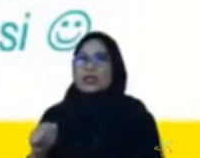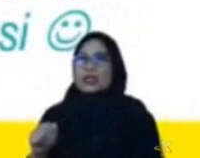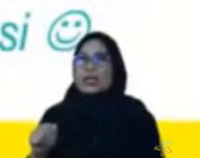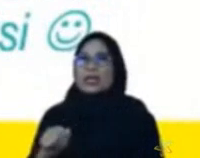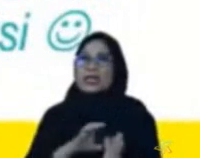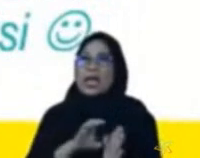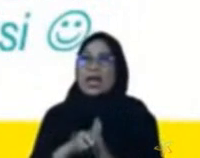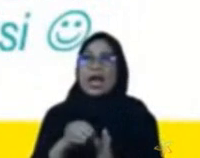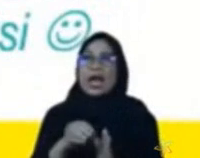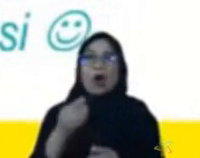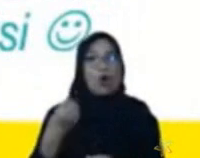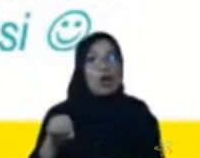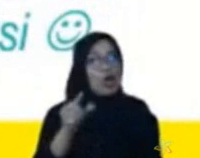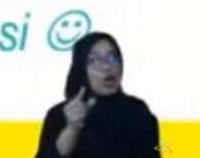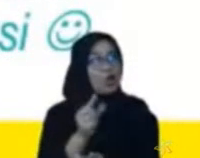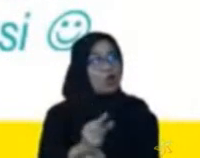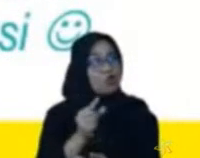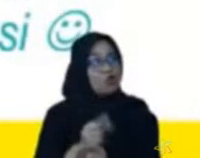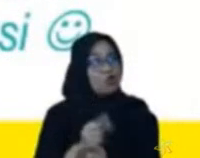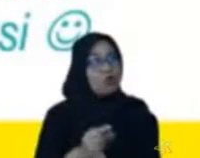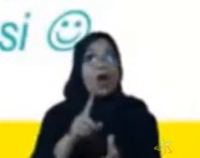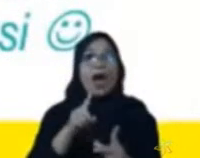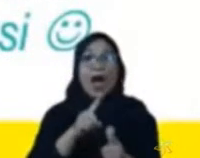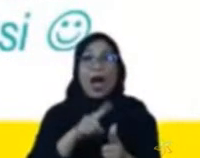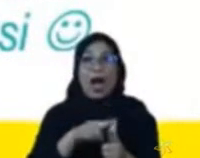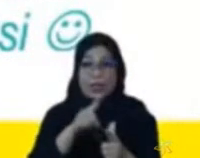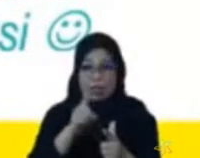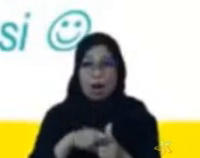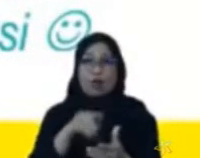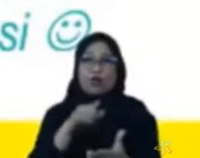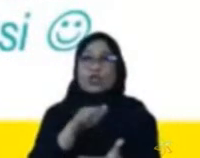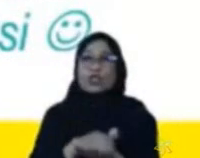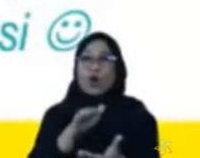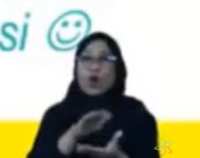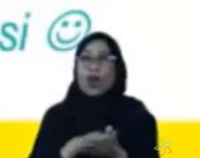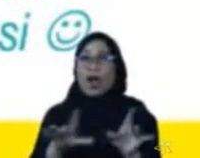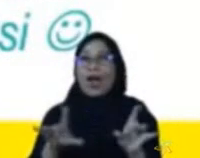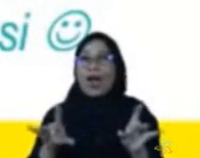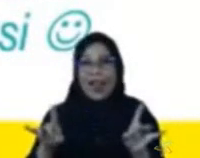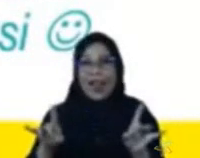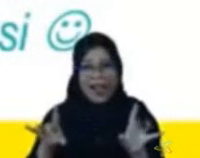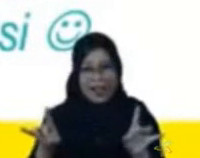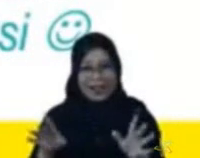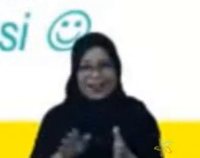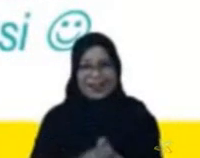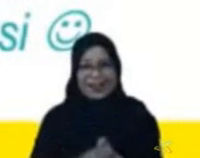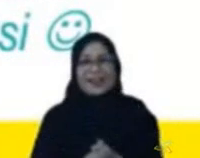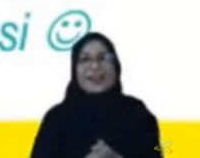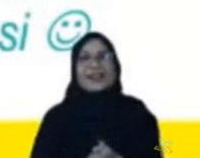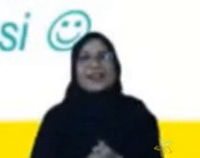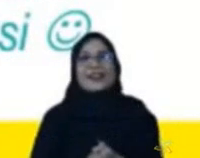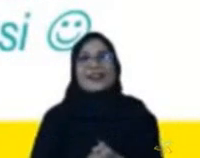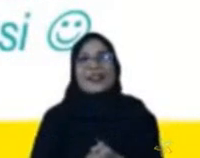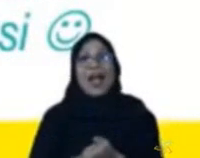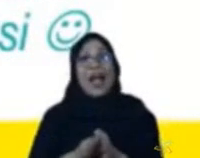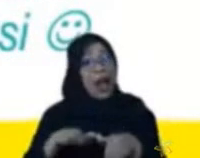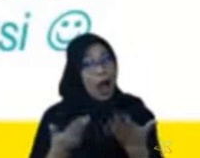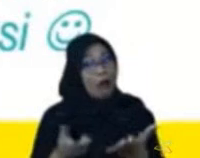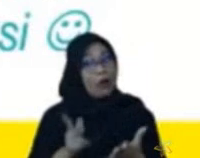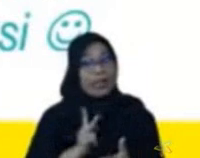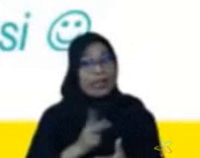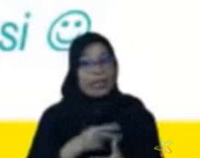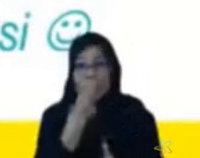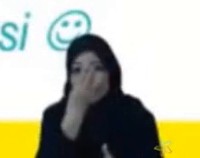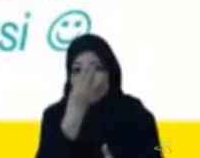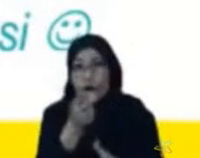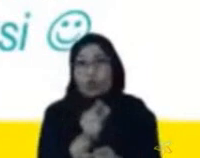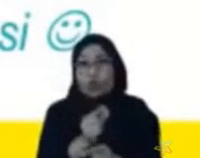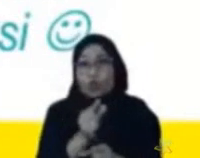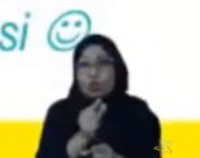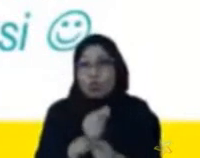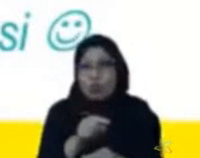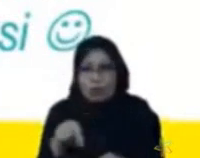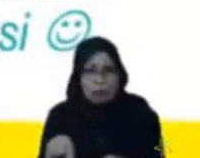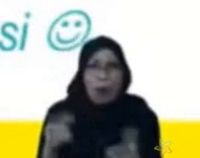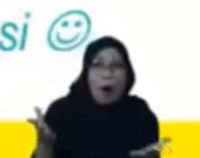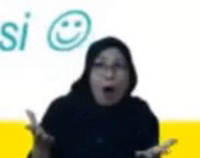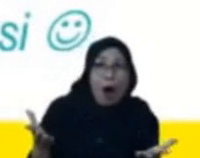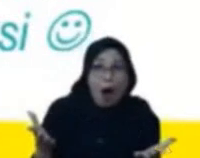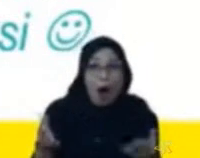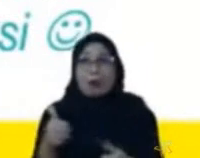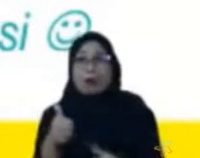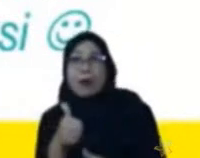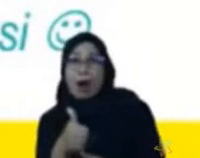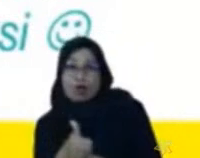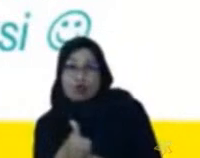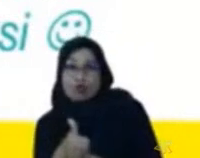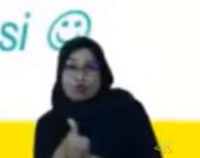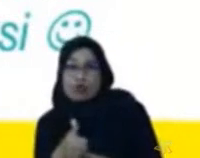oleh guru atau sekolah lain. Kadang kan kita seperti itu ya Bapak Ibu, ketika melihat guru yang ini, wah kok keren sekali membuat